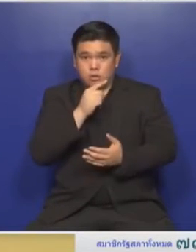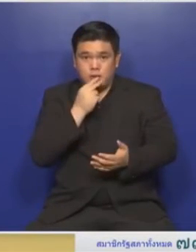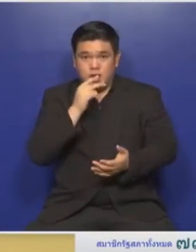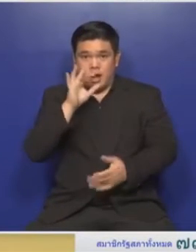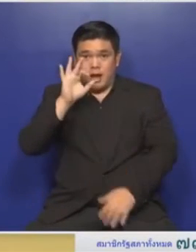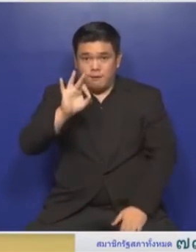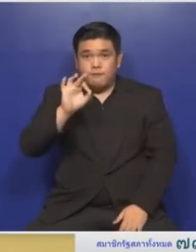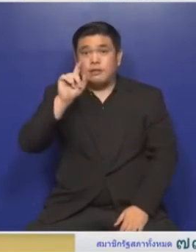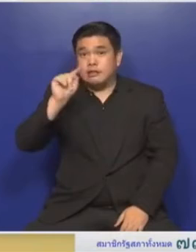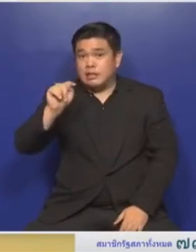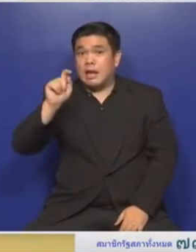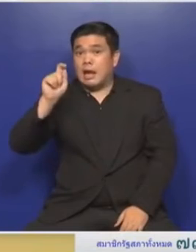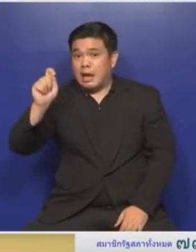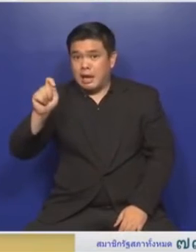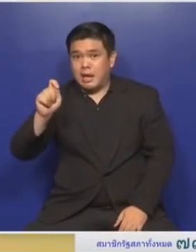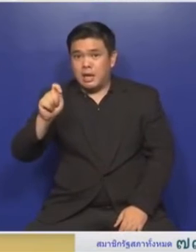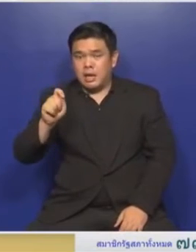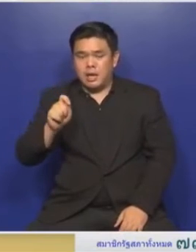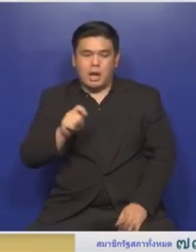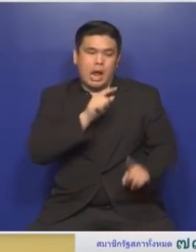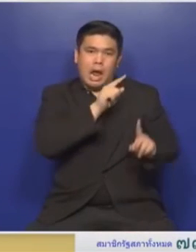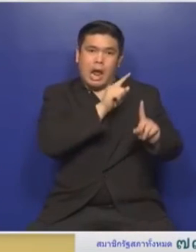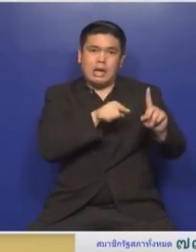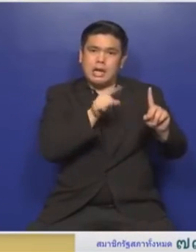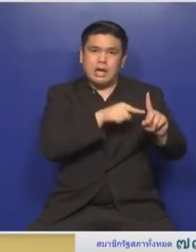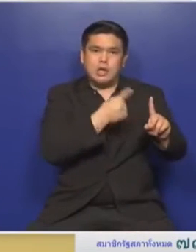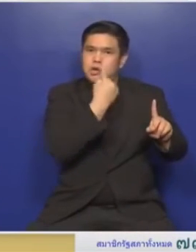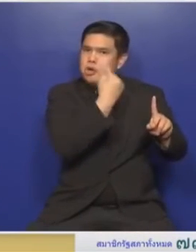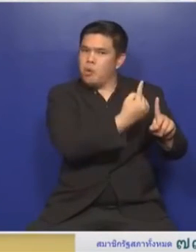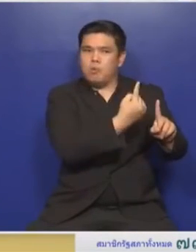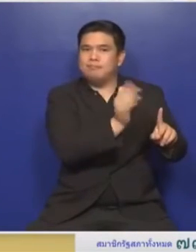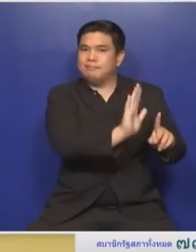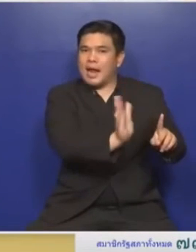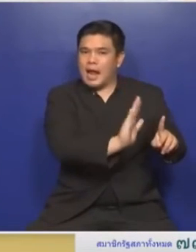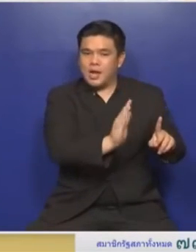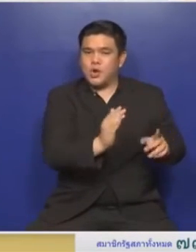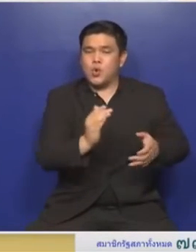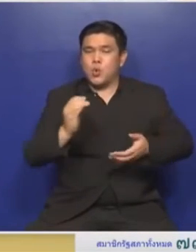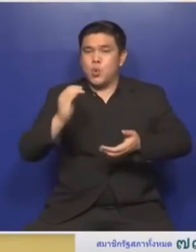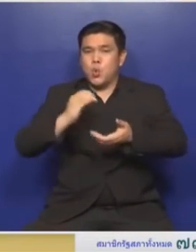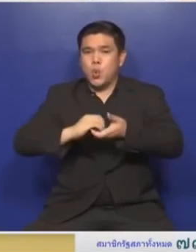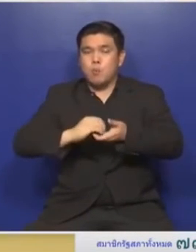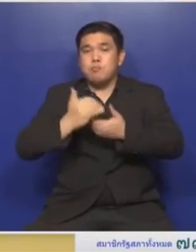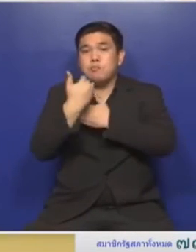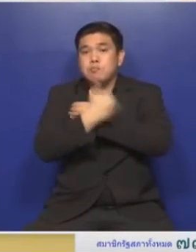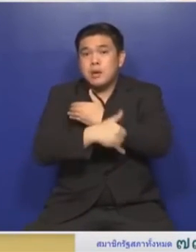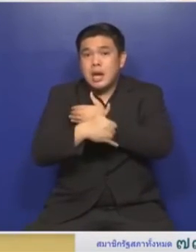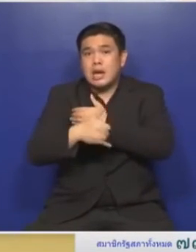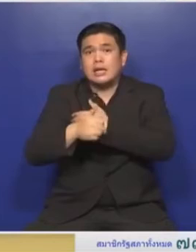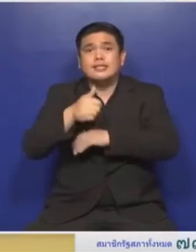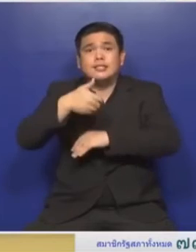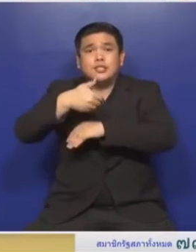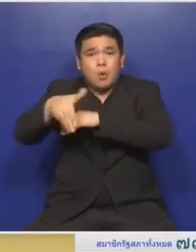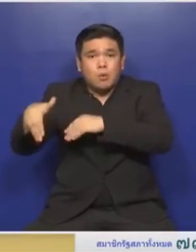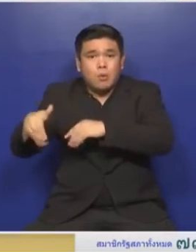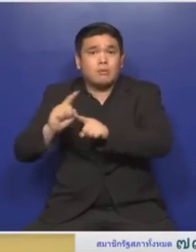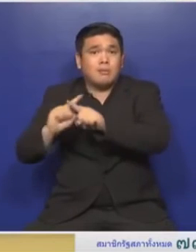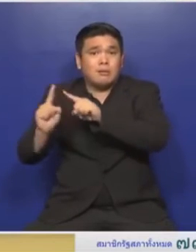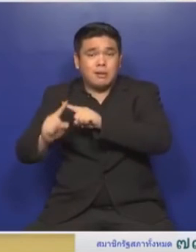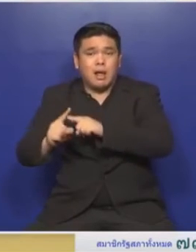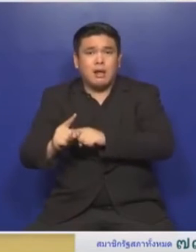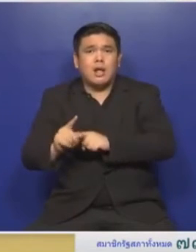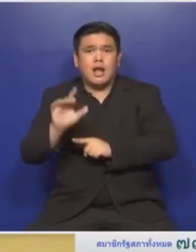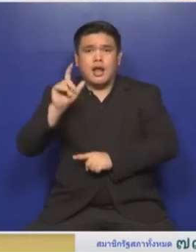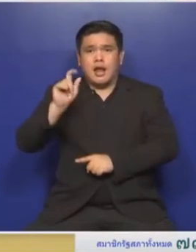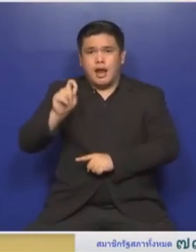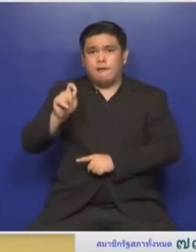ทำ FTAไม่เฉพาะแต่อักฤษนะครับแต่รมทงถึง EU ด้วยนะครัเพะฉะนั้นผมเชอว่าเหตุกณคร